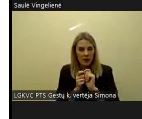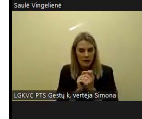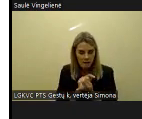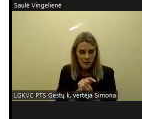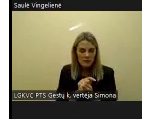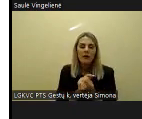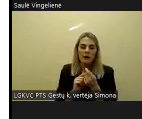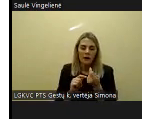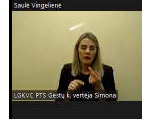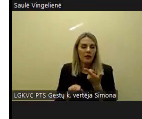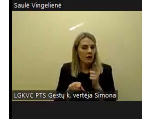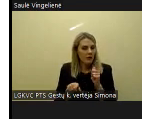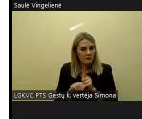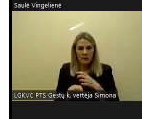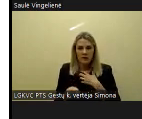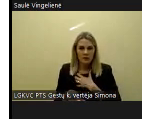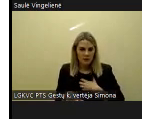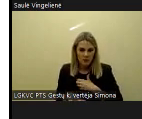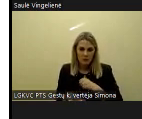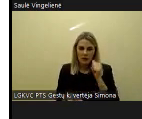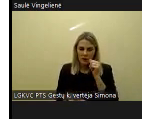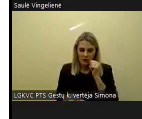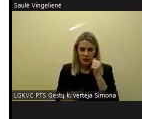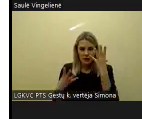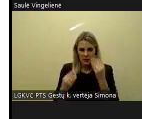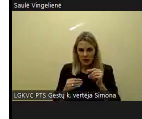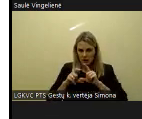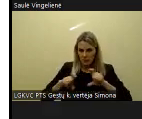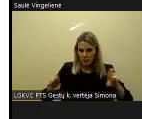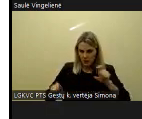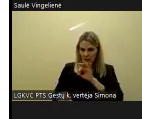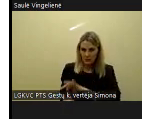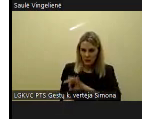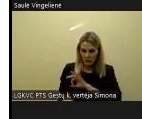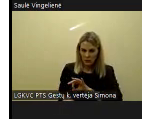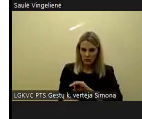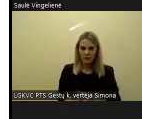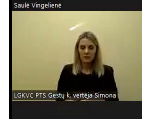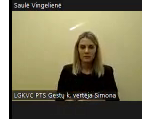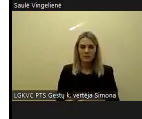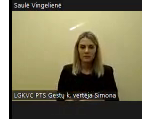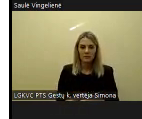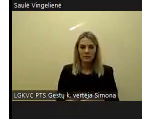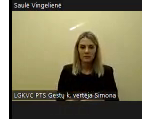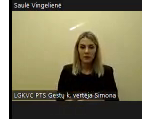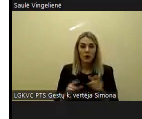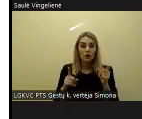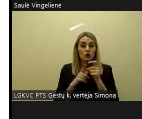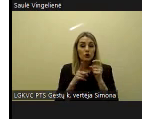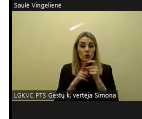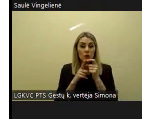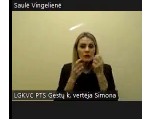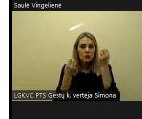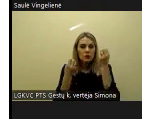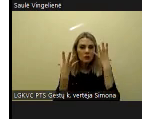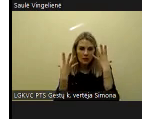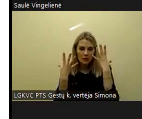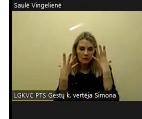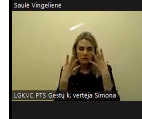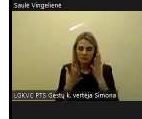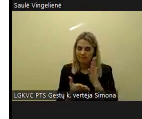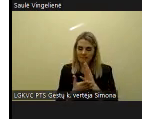labai svarbu kasdieniai mokyklų praktikai. Ir taip, žodis supratimas yra labai svarbus. Ir tas